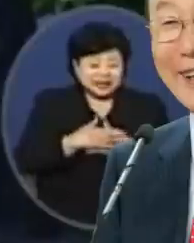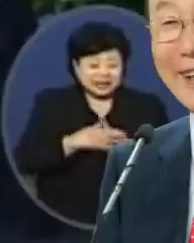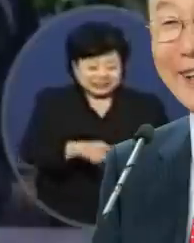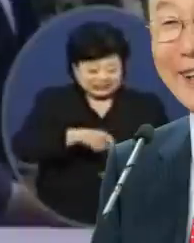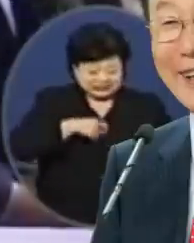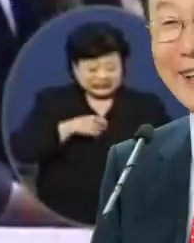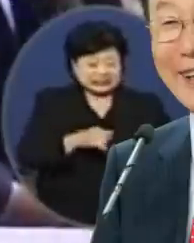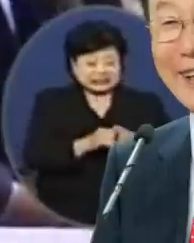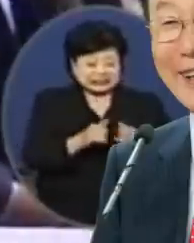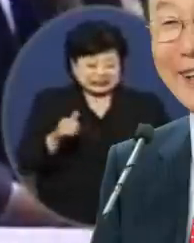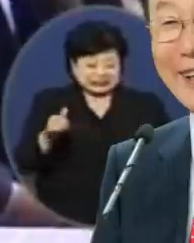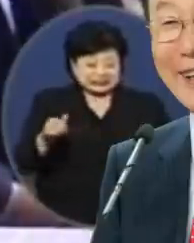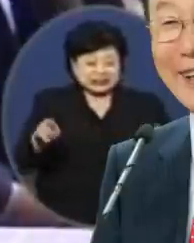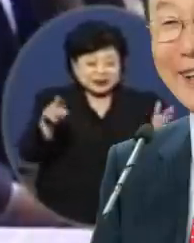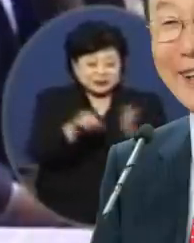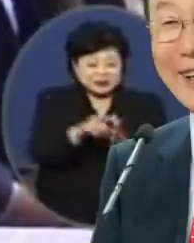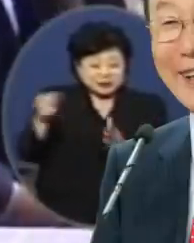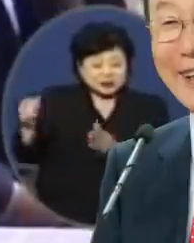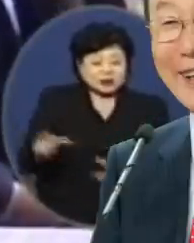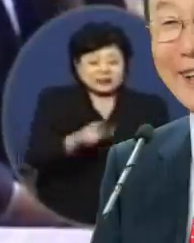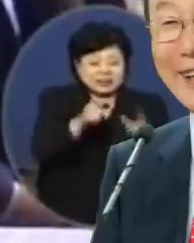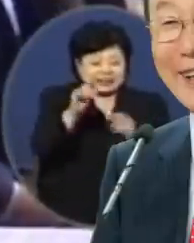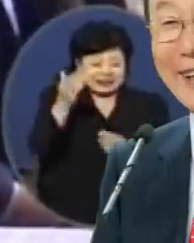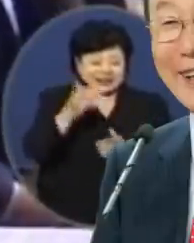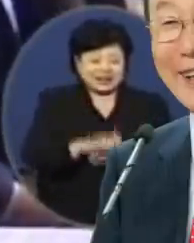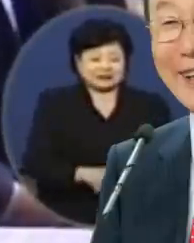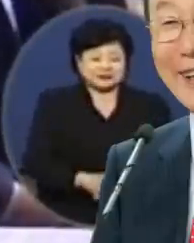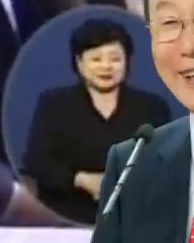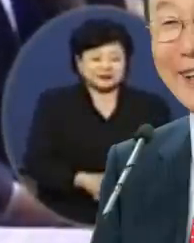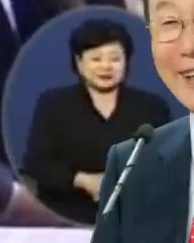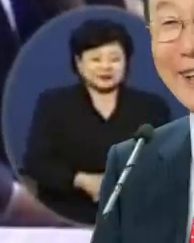의인은 믿음으로 말미암아 살리라.